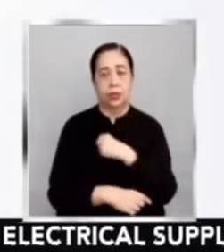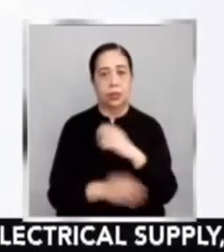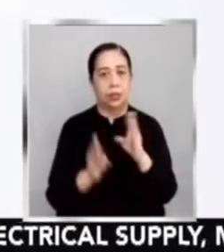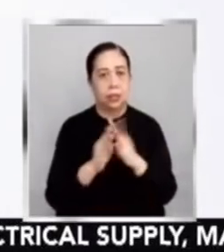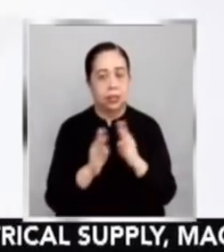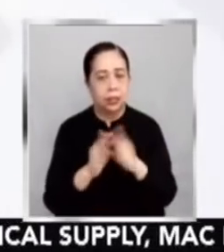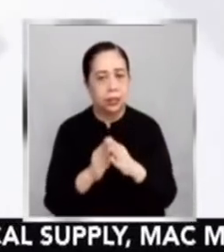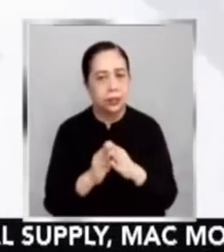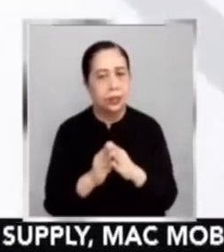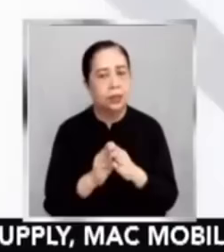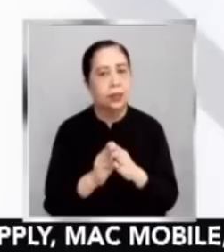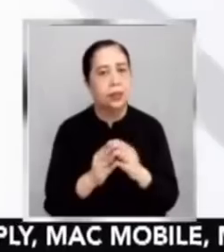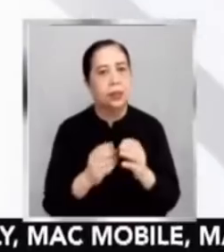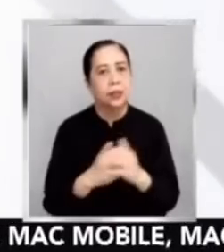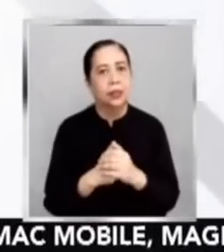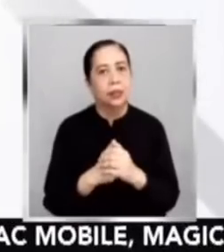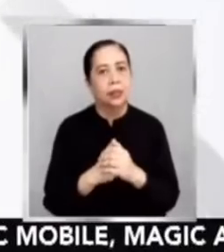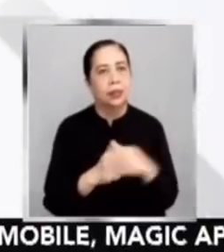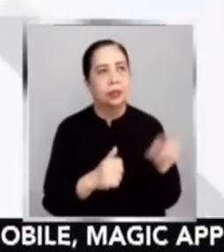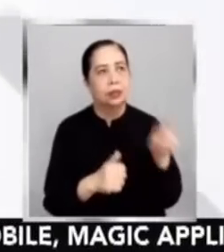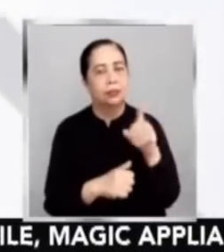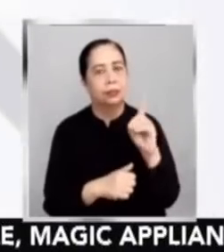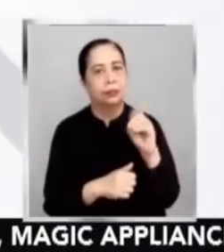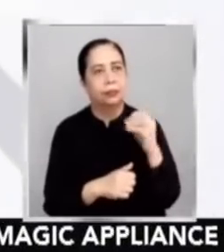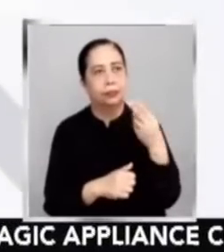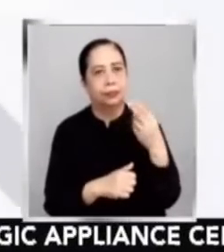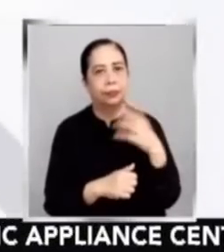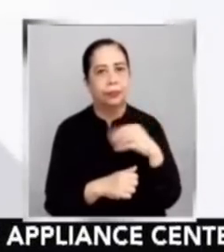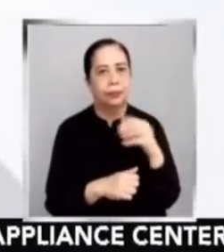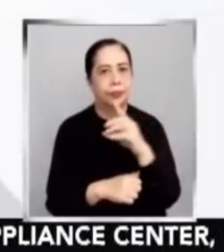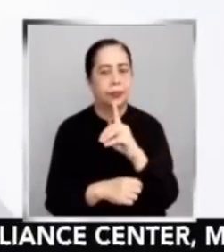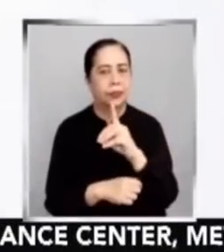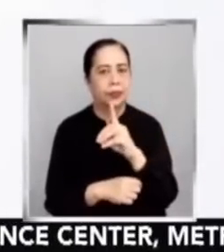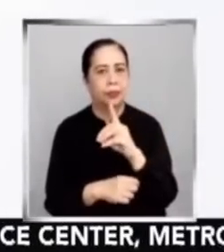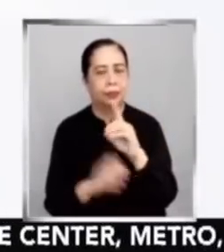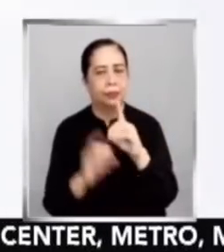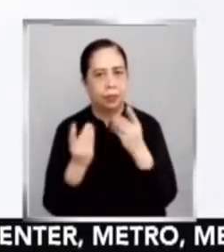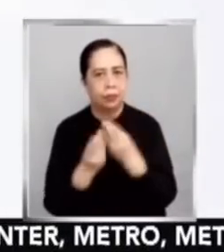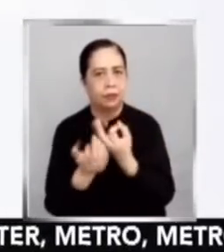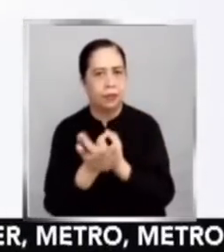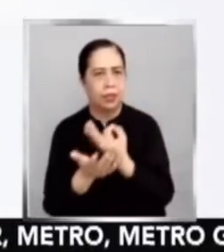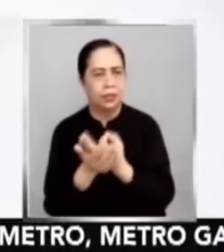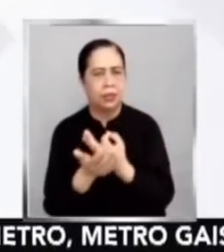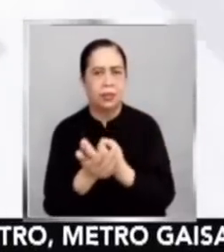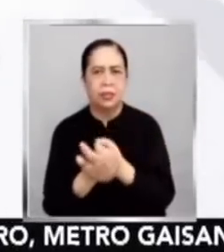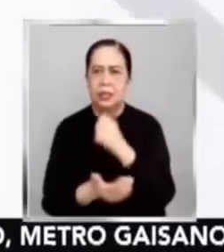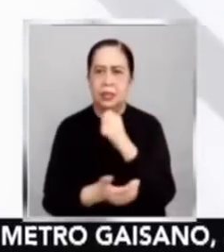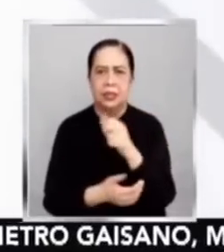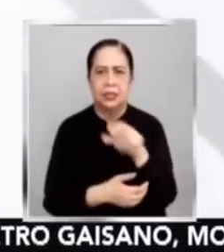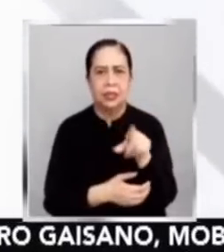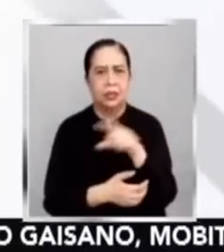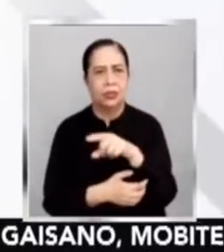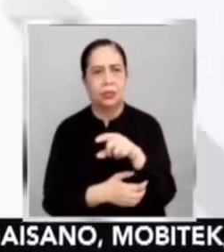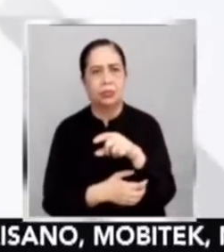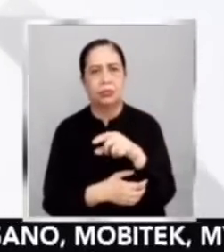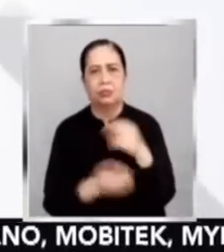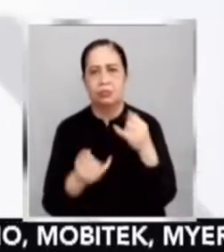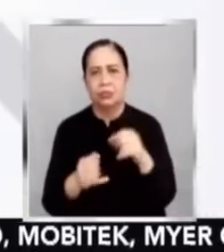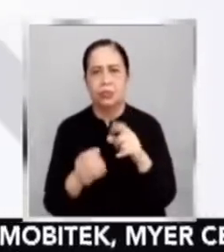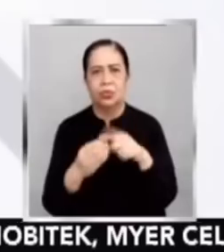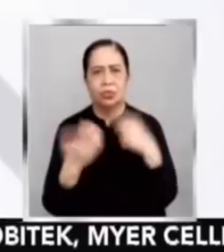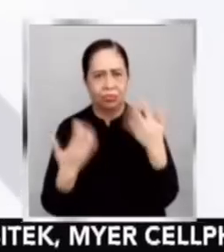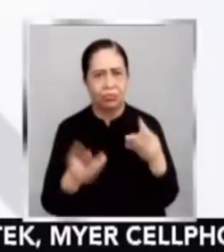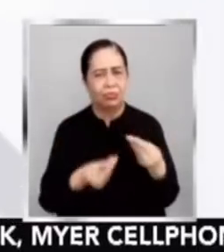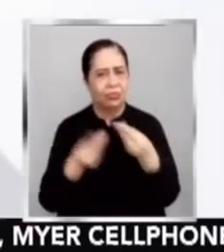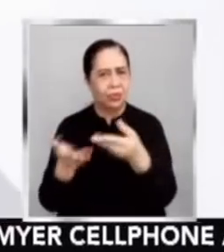ang Department of Finance. At hindi na nga issue yung NDA kasi nga ibinigay na ng Department